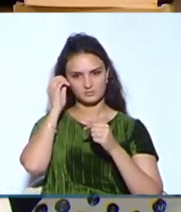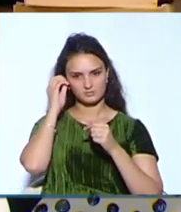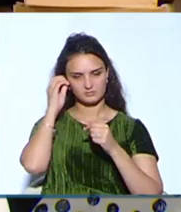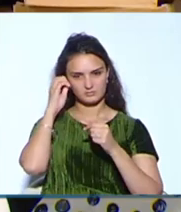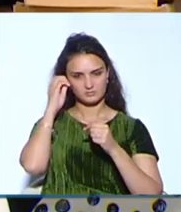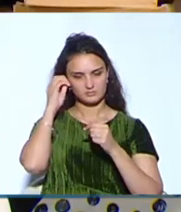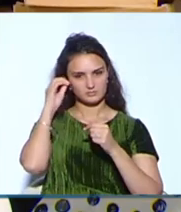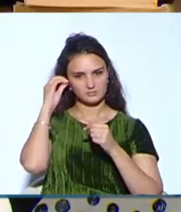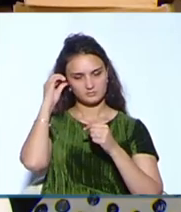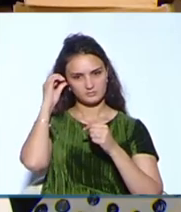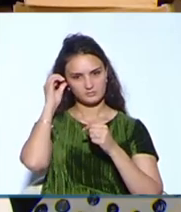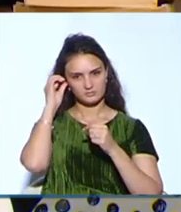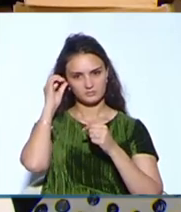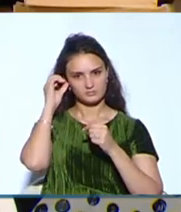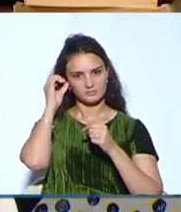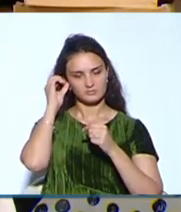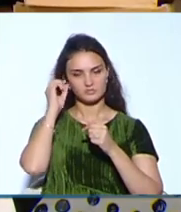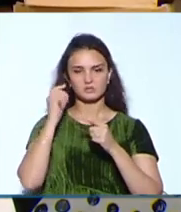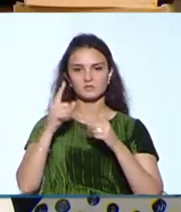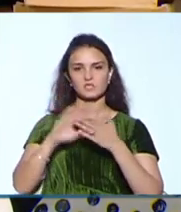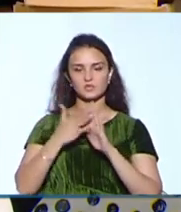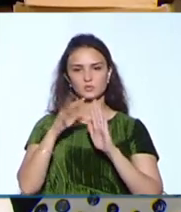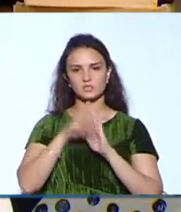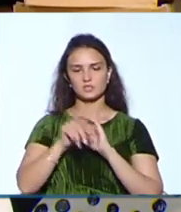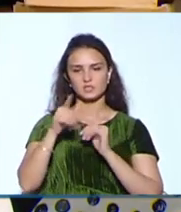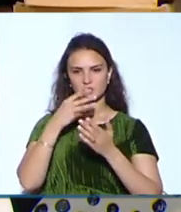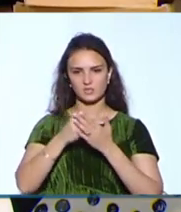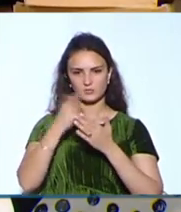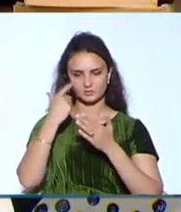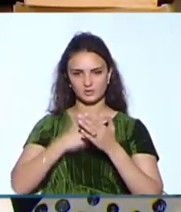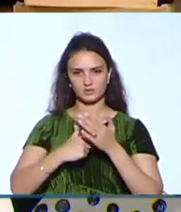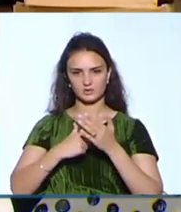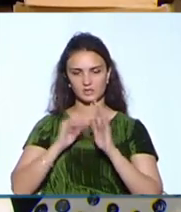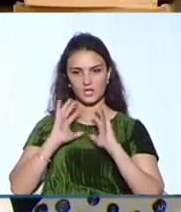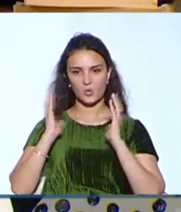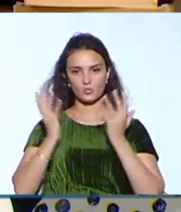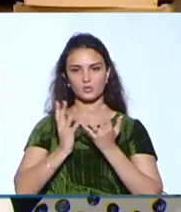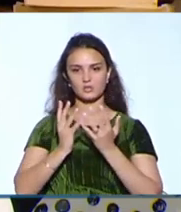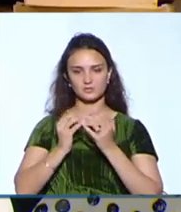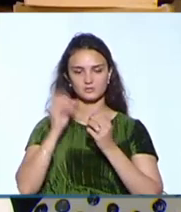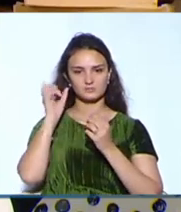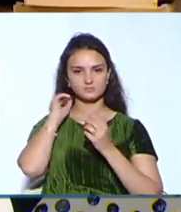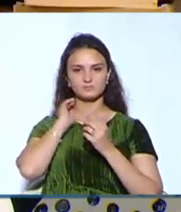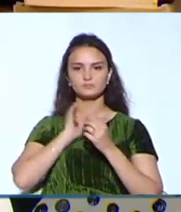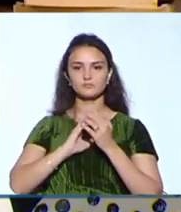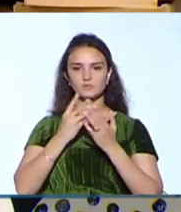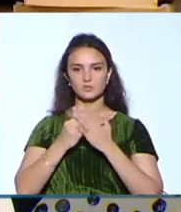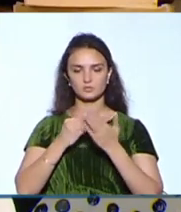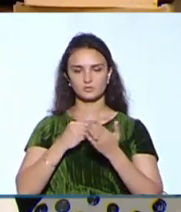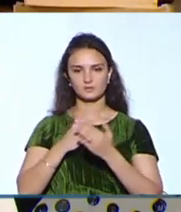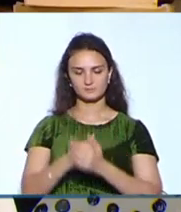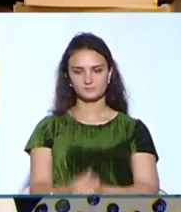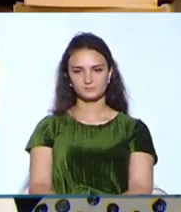რაიმე სიტუაციაში, როდესაც ჩვენს გვერდით არ არიან, როგორ ქმნიან საკუთარ აურას, საკუთარ ველს, საკუთარ